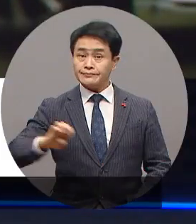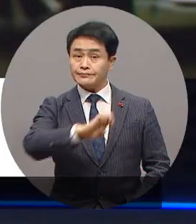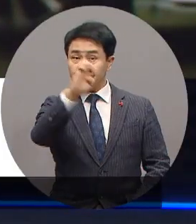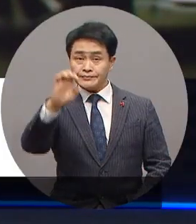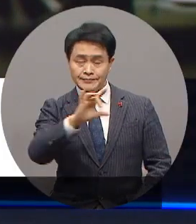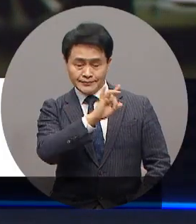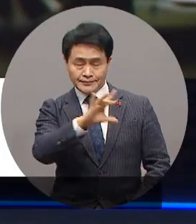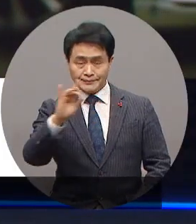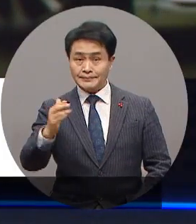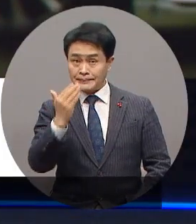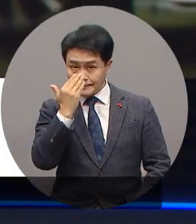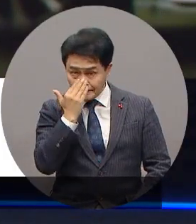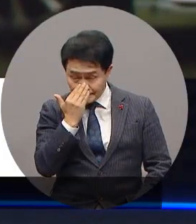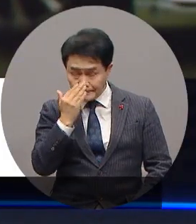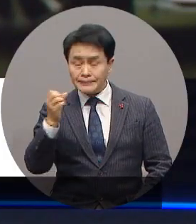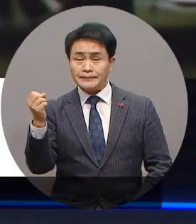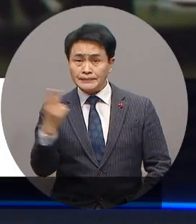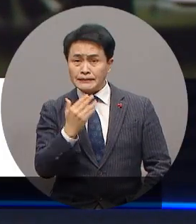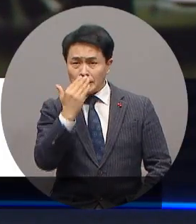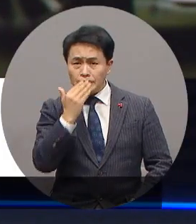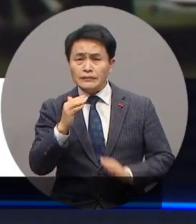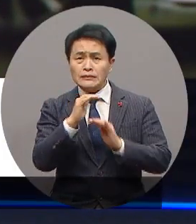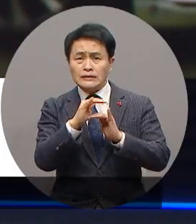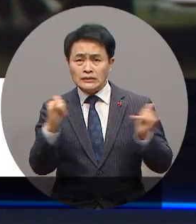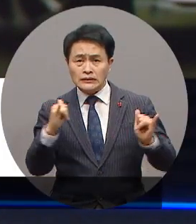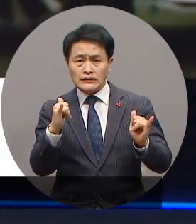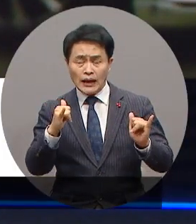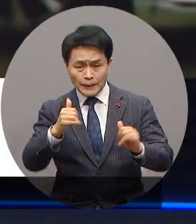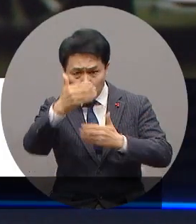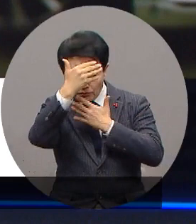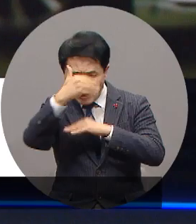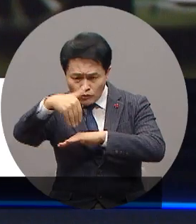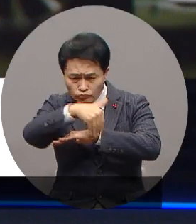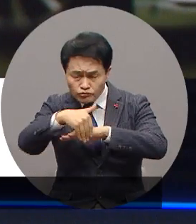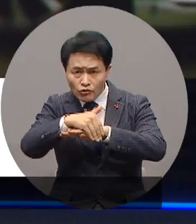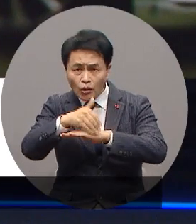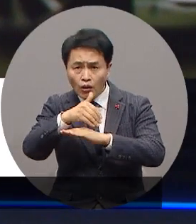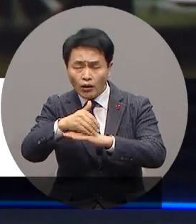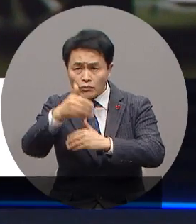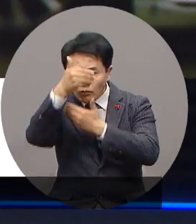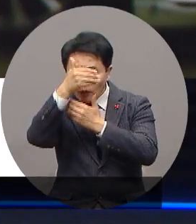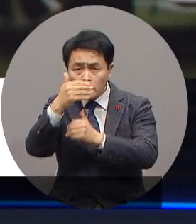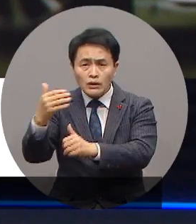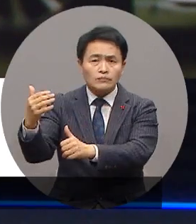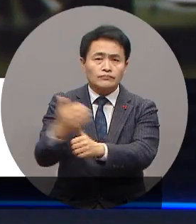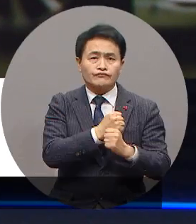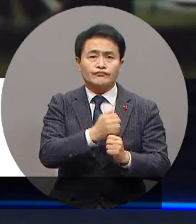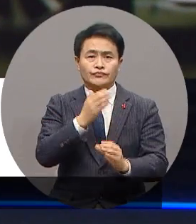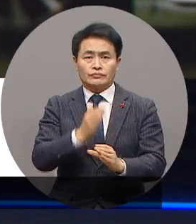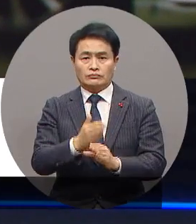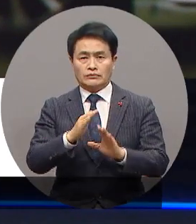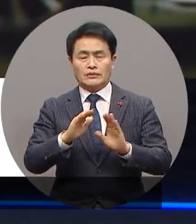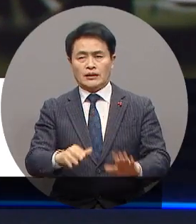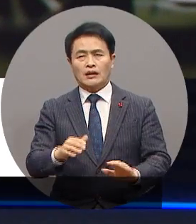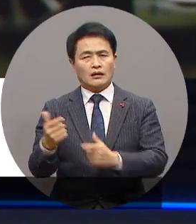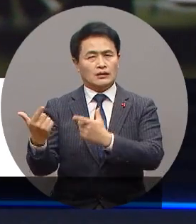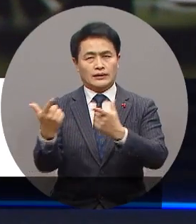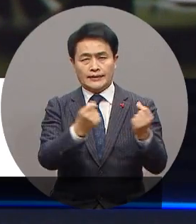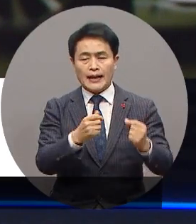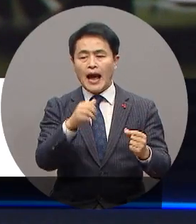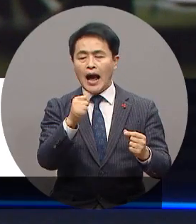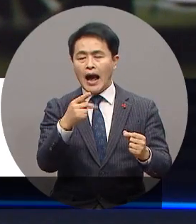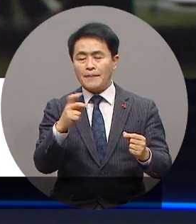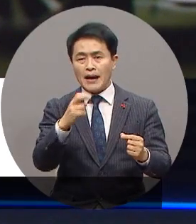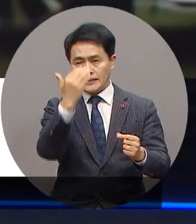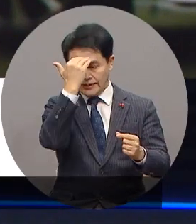유럽 각국에서 이스라엘과 유대인을 겨냥한 테러를 계획하던 용의자들이 잇따라 체포됐습니다. 이들은 모두 하마스와